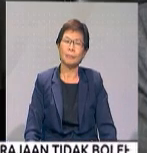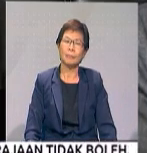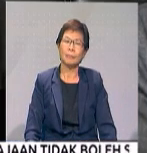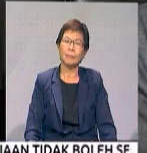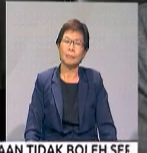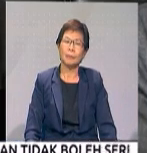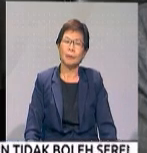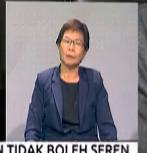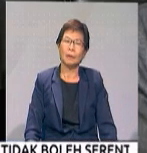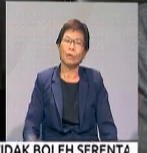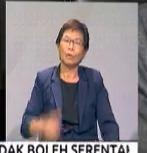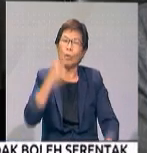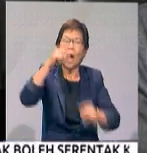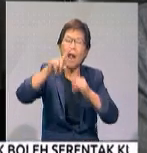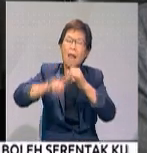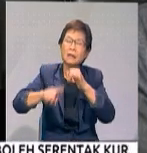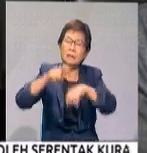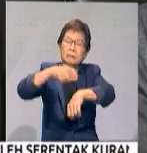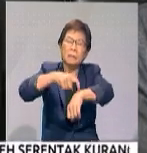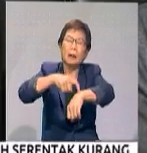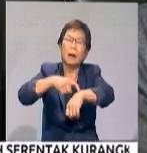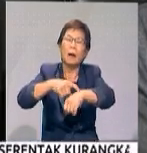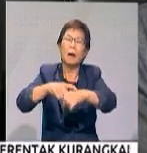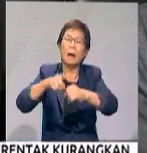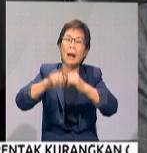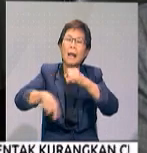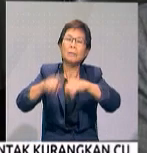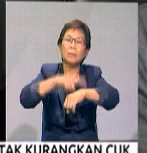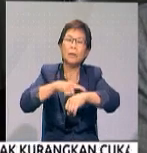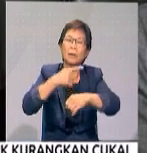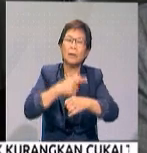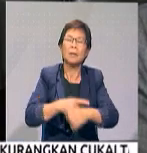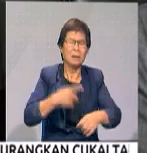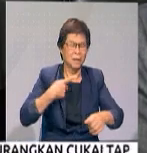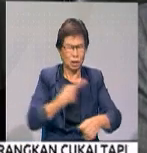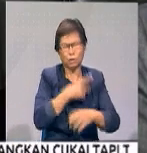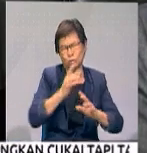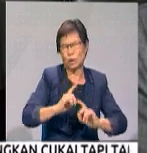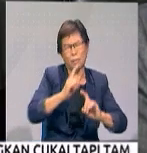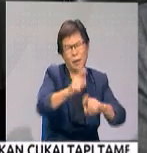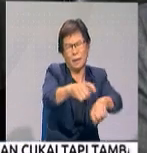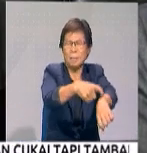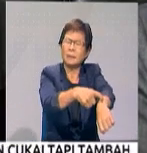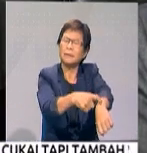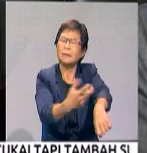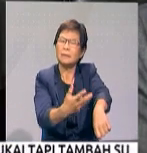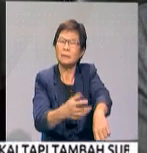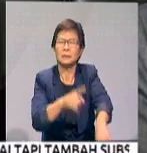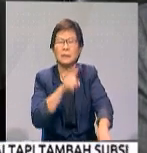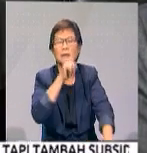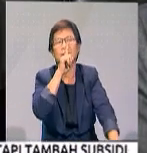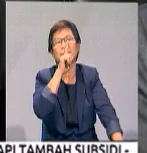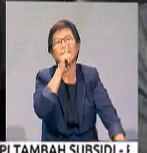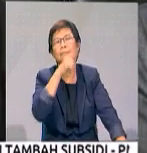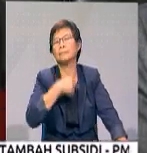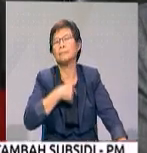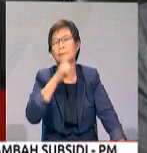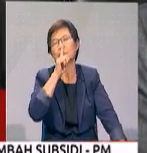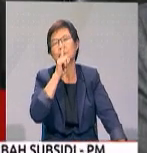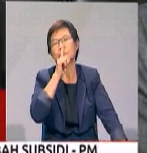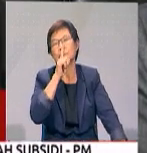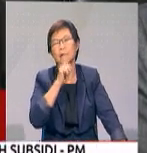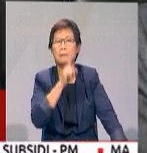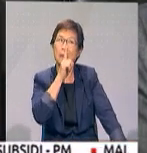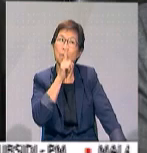Kenapa last minute baru nak pick up everything lah, kita dah bagi masa. Saya diam-diam saja. Diam-diam kita